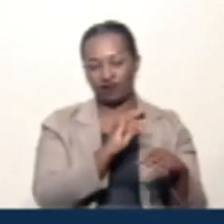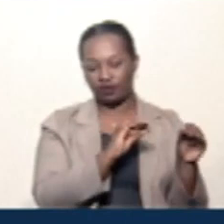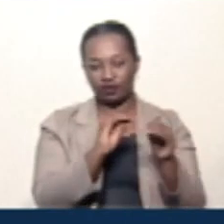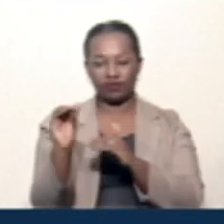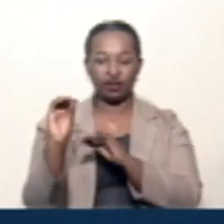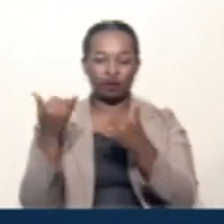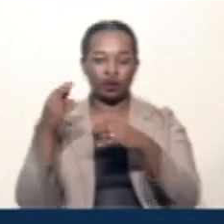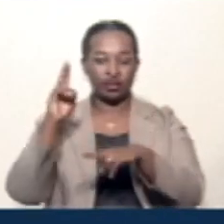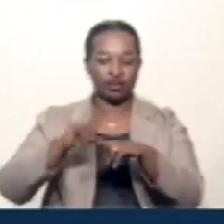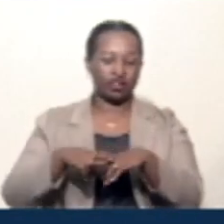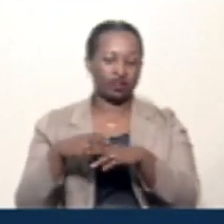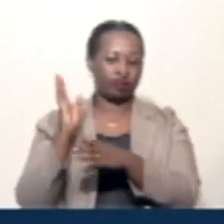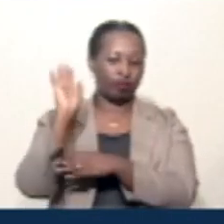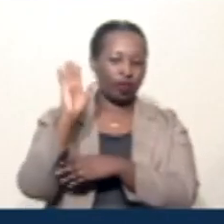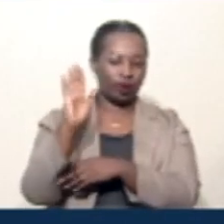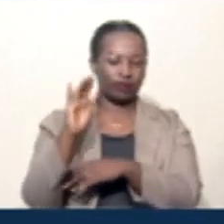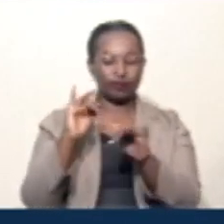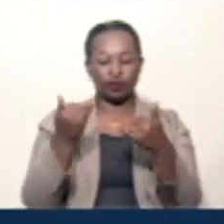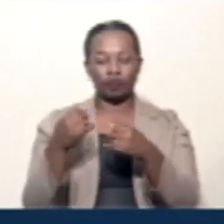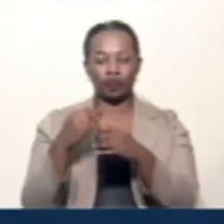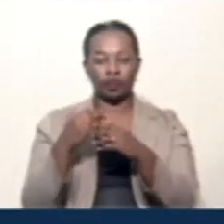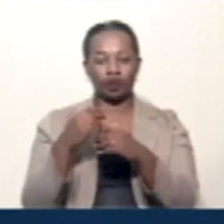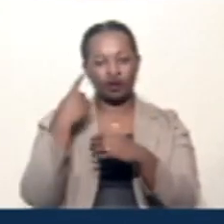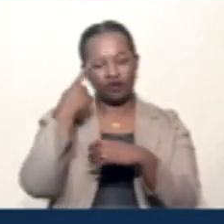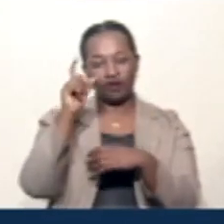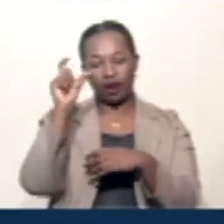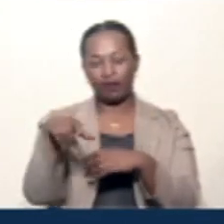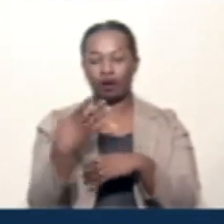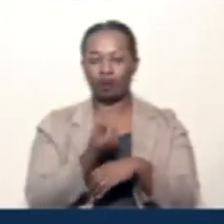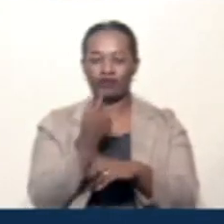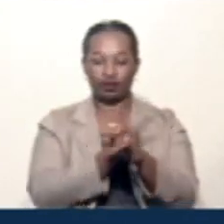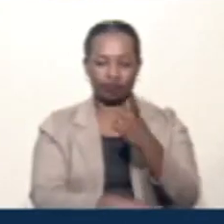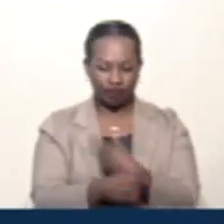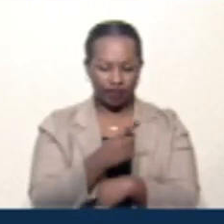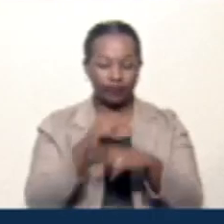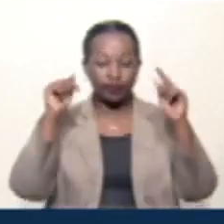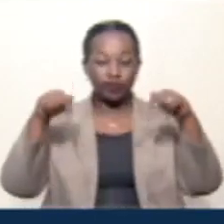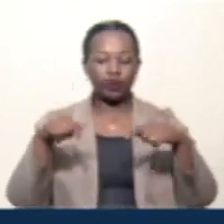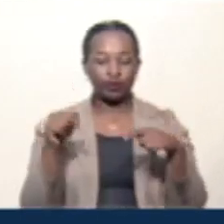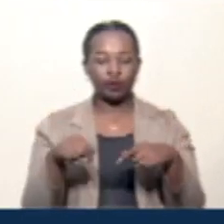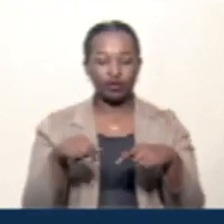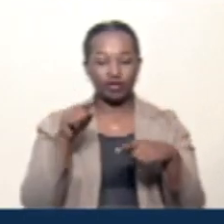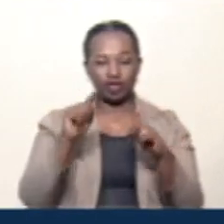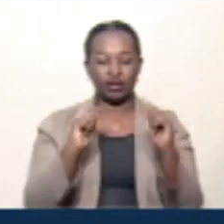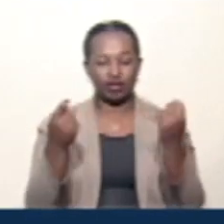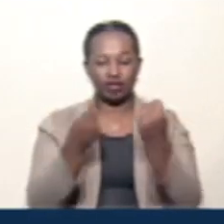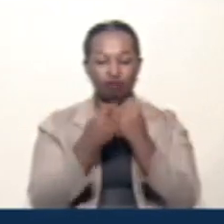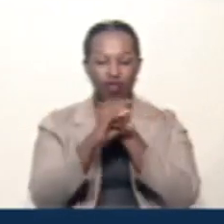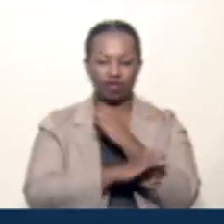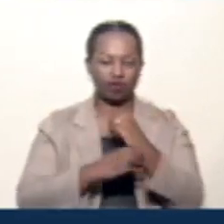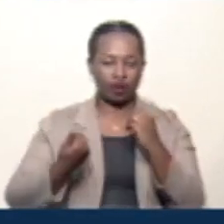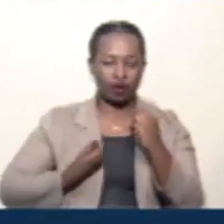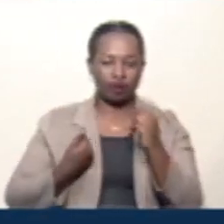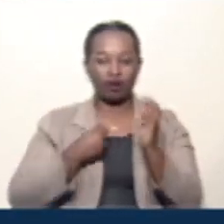mu mukino wa football akaba ari umukino ukinwa n'abafite ubumuga ikiriho kuri uyu munsi rero nuko ikipe y'igihugu y'abakobwa